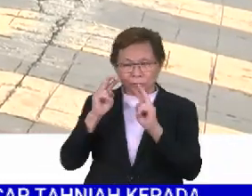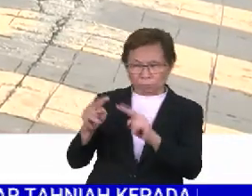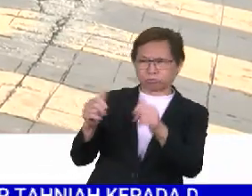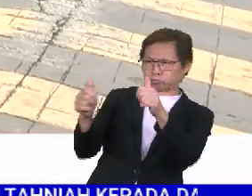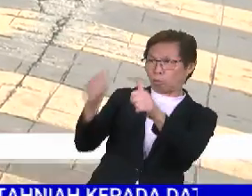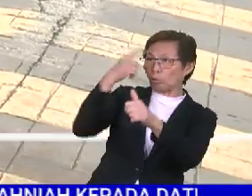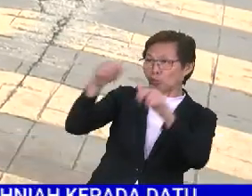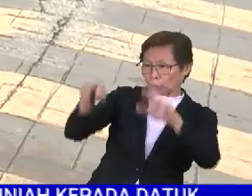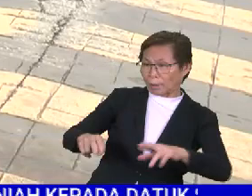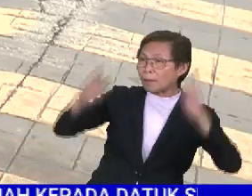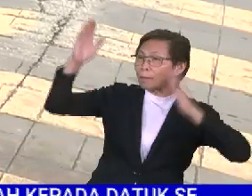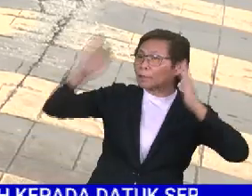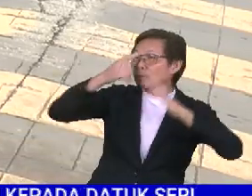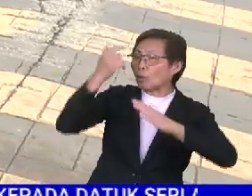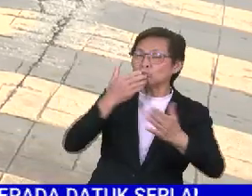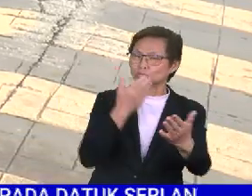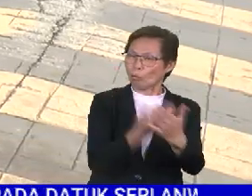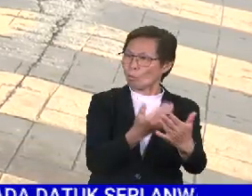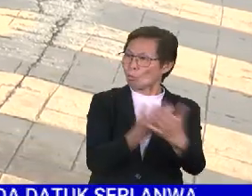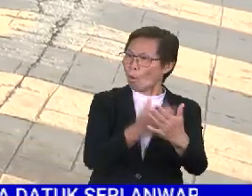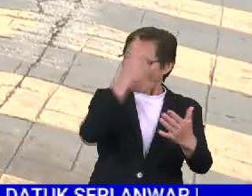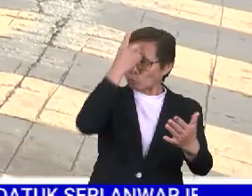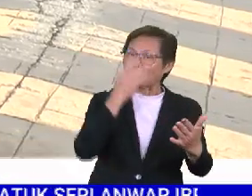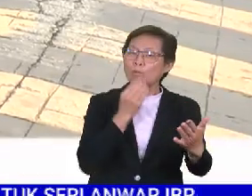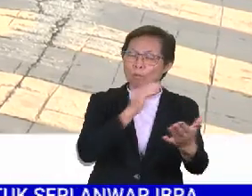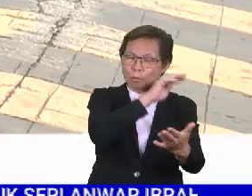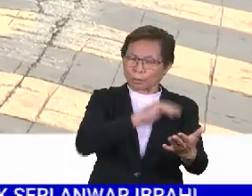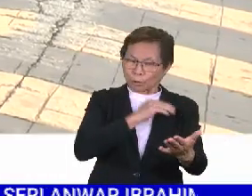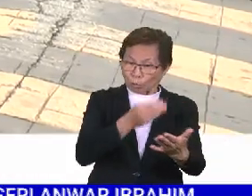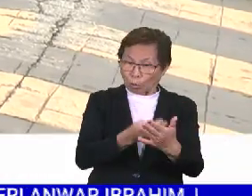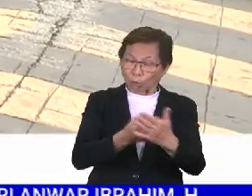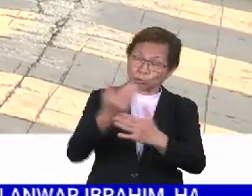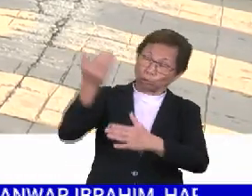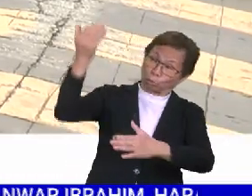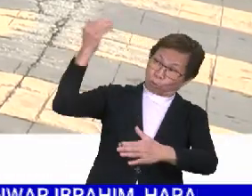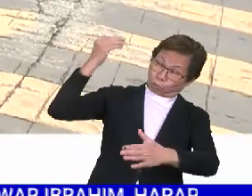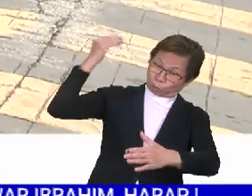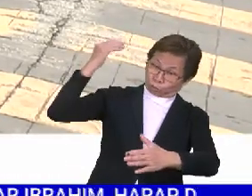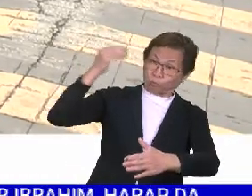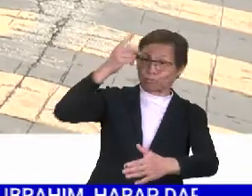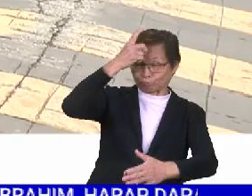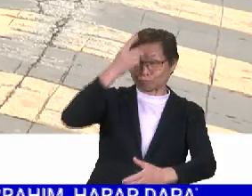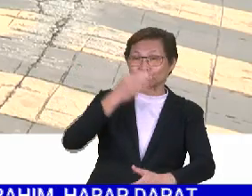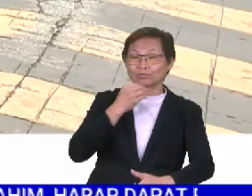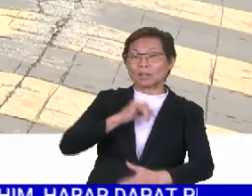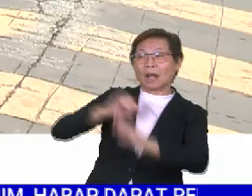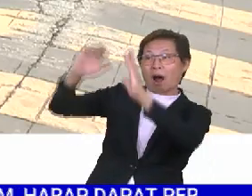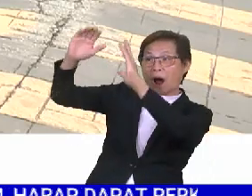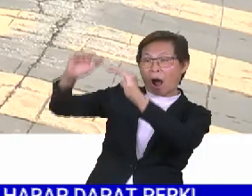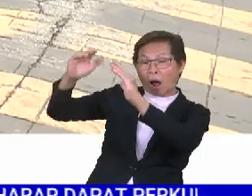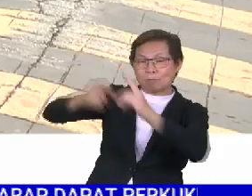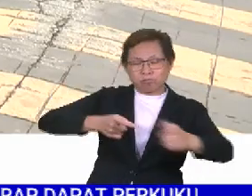rakyat Malaysia, memandangkan kredibiliti beliau sebagai Menteri Kewangan dahulu. Jadi harapan saya